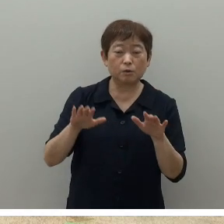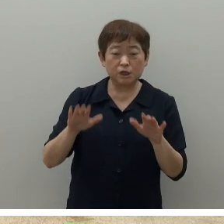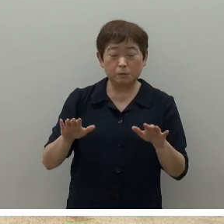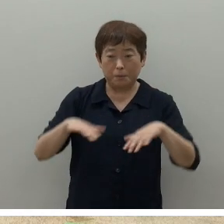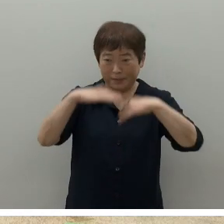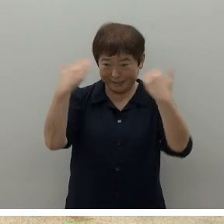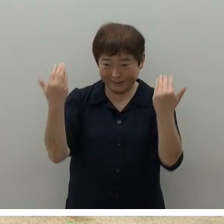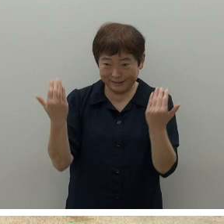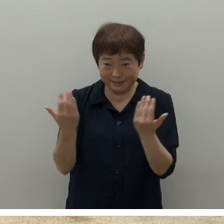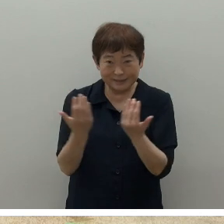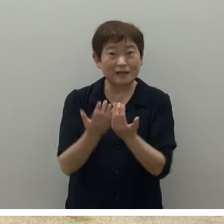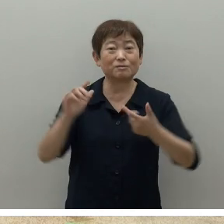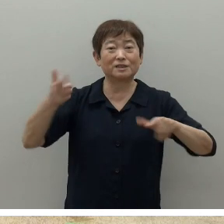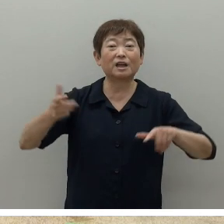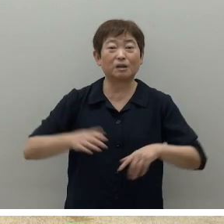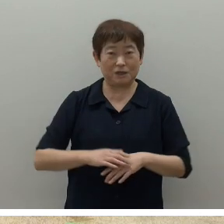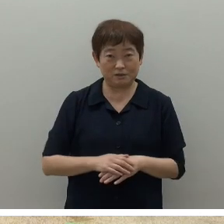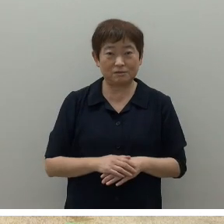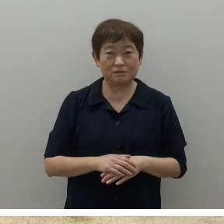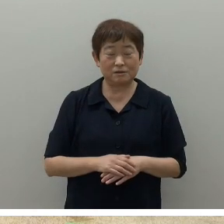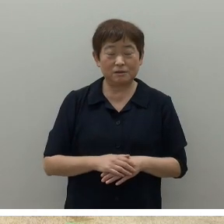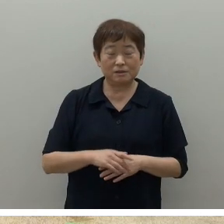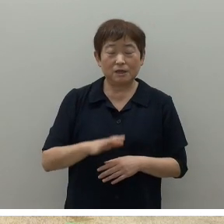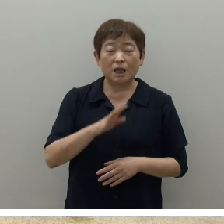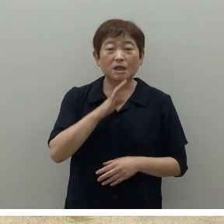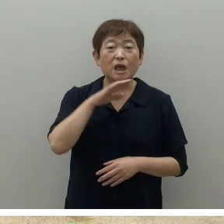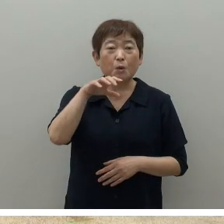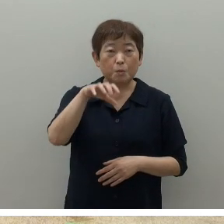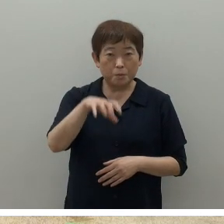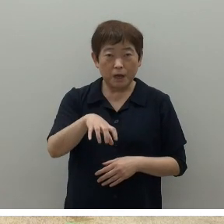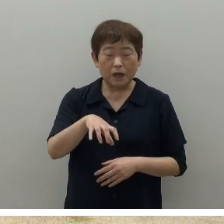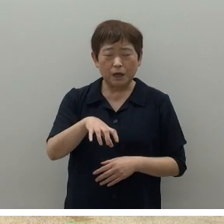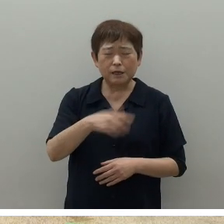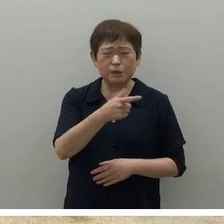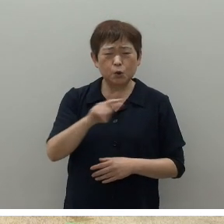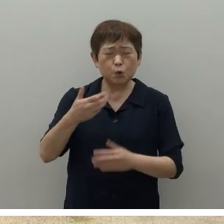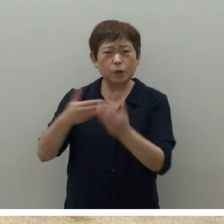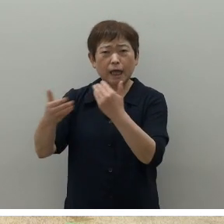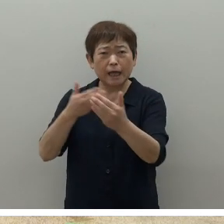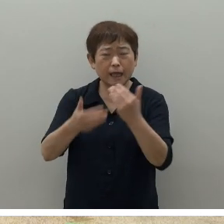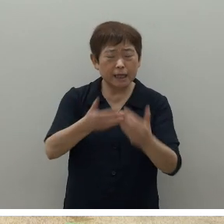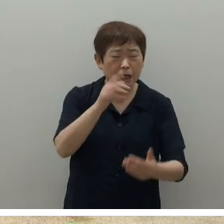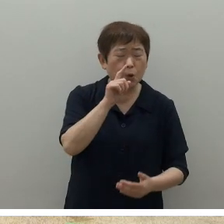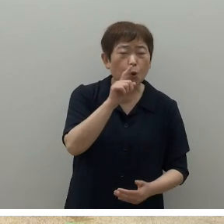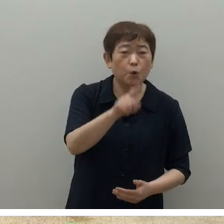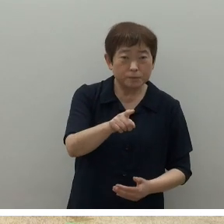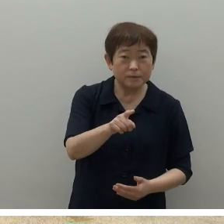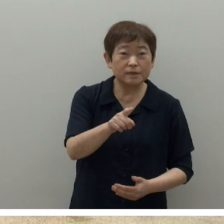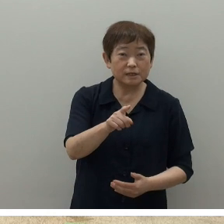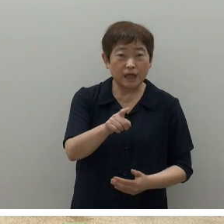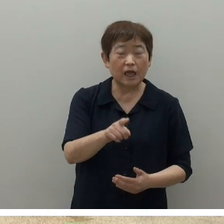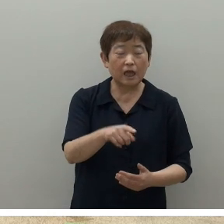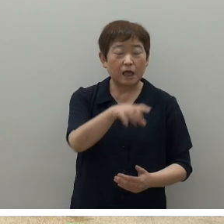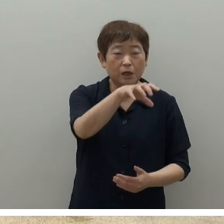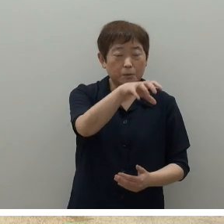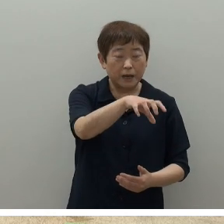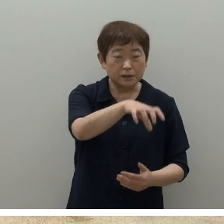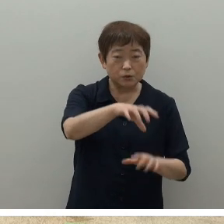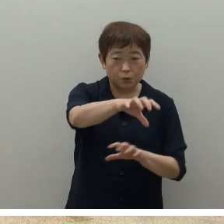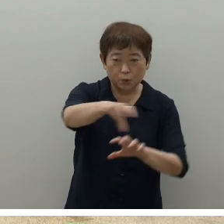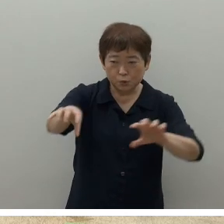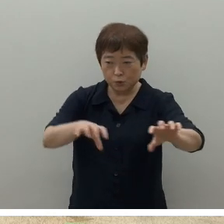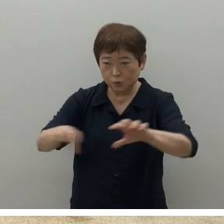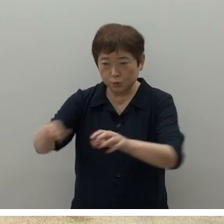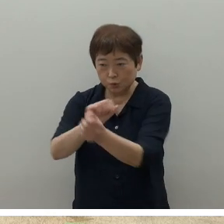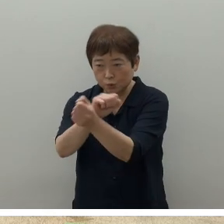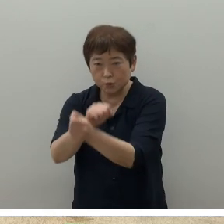違う形になってきてます。それぐらいこう現場 の、 その動線の工夫とかそういうのをしながら、あの接種スピードを上